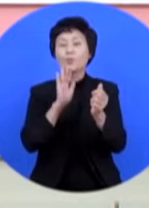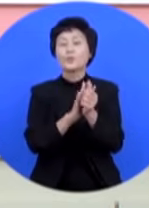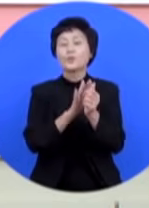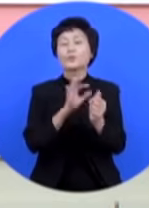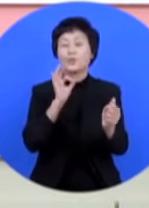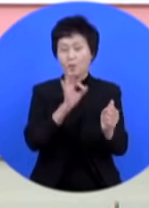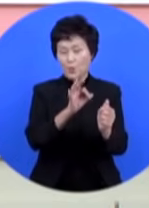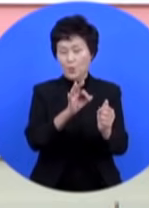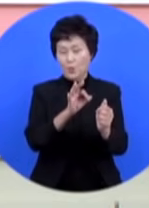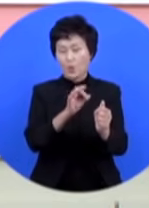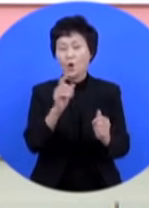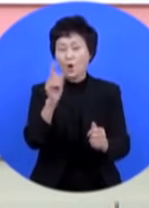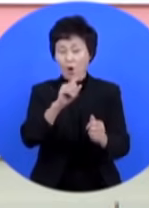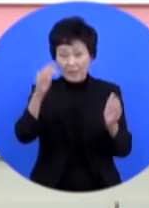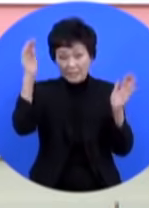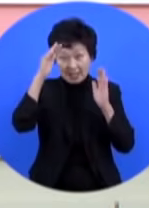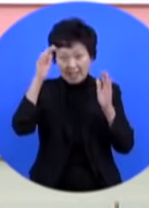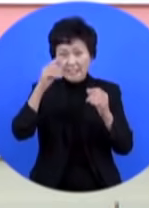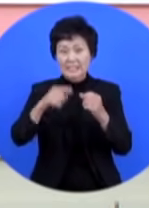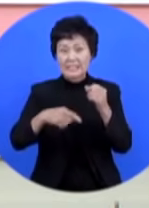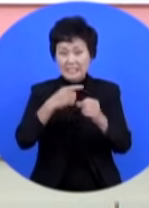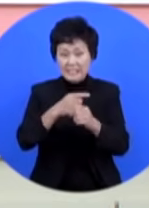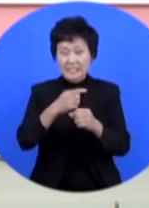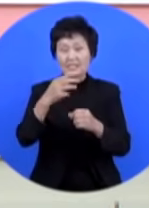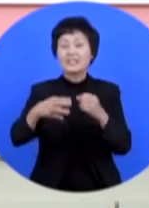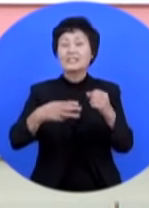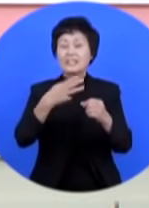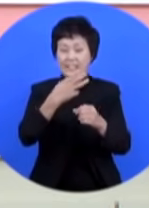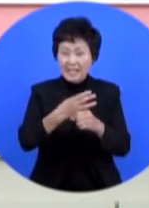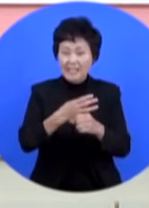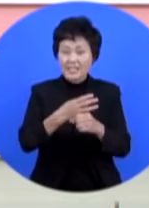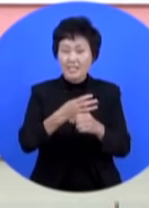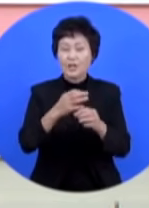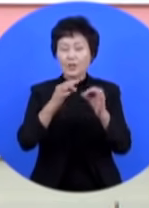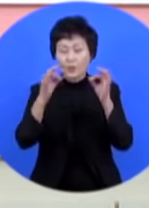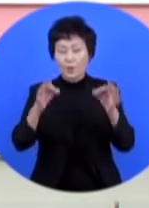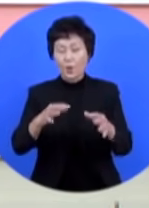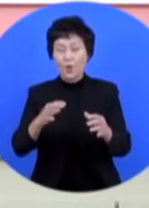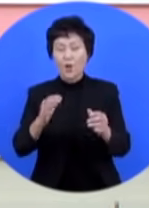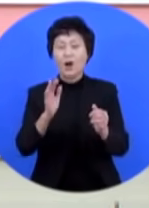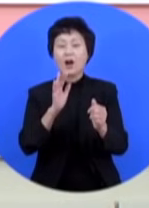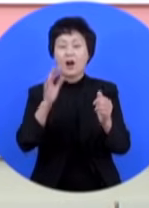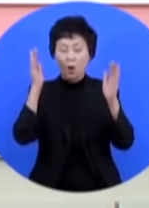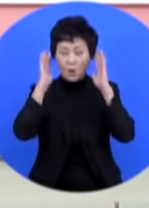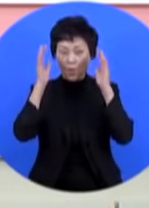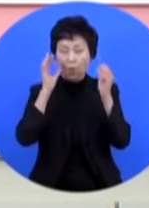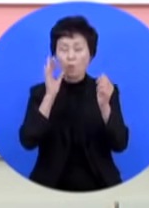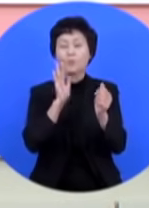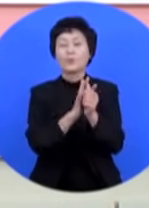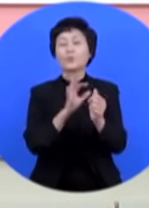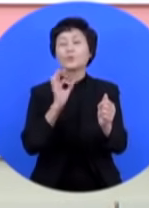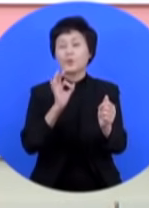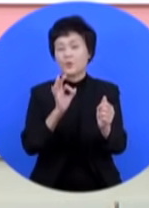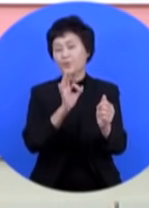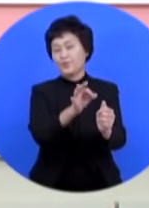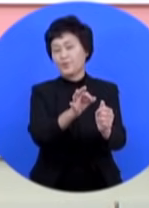2년 4학기 장학금, 어떤 학생들은 4년 8학기 장학금을 네. 전달을 했습니다. 그리고 저희